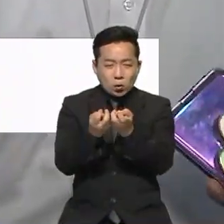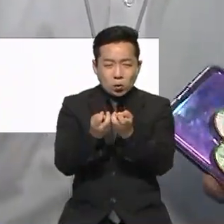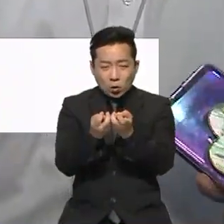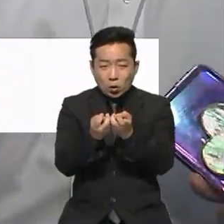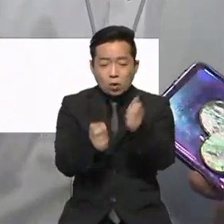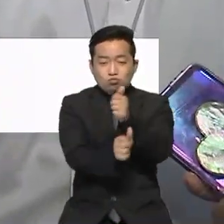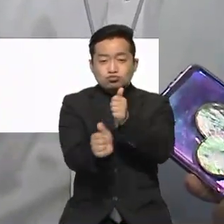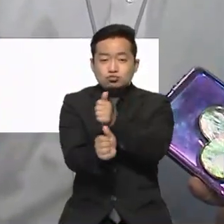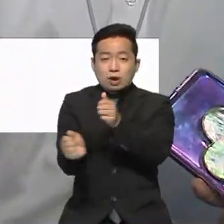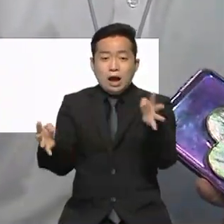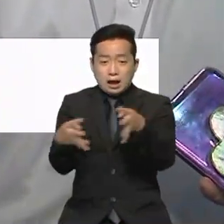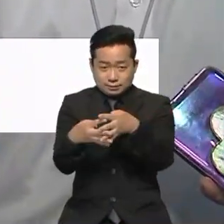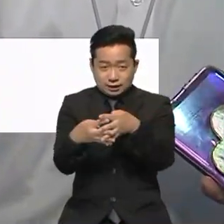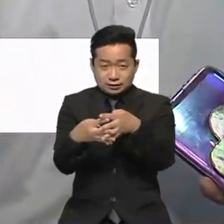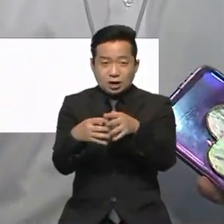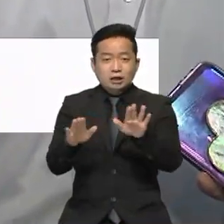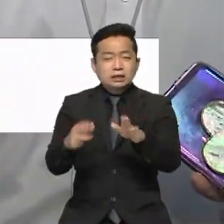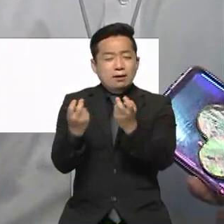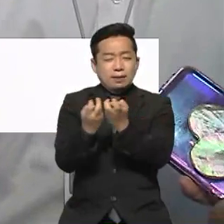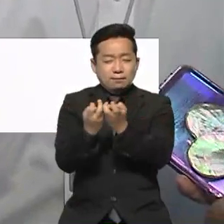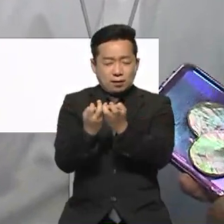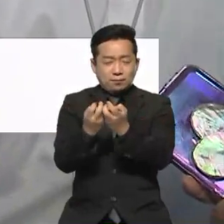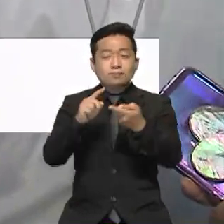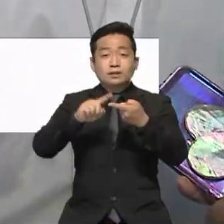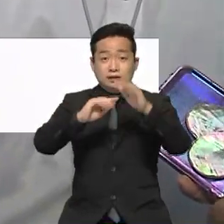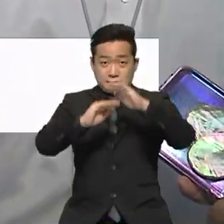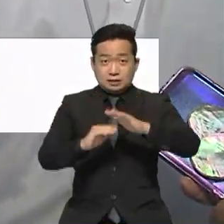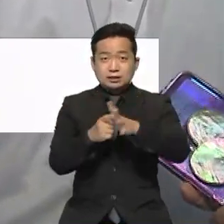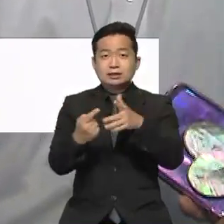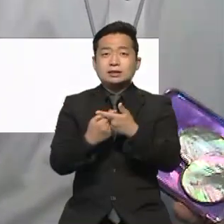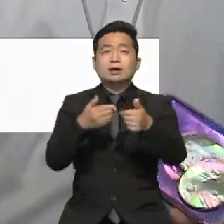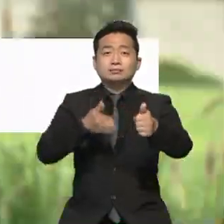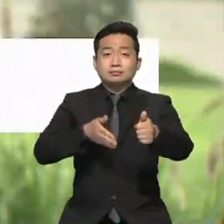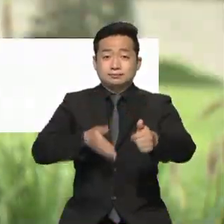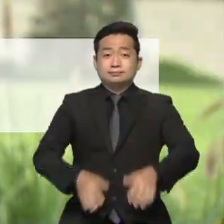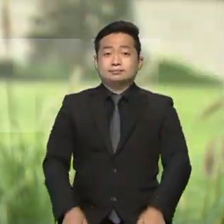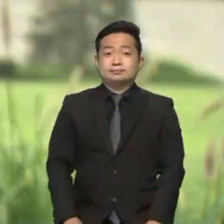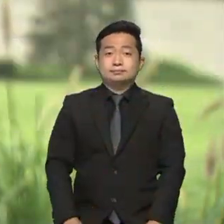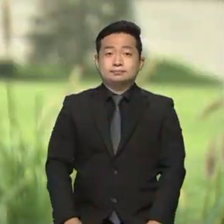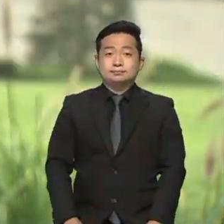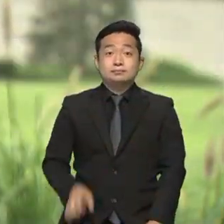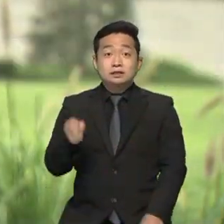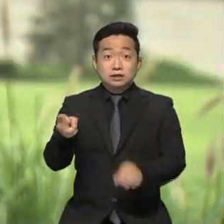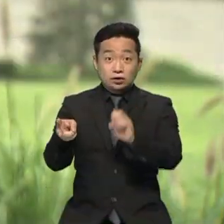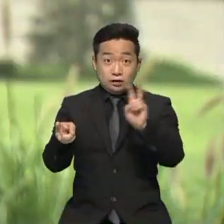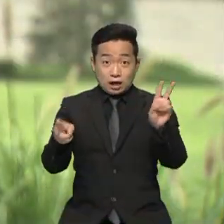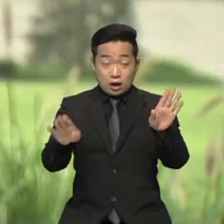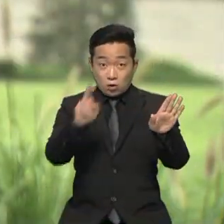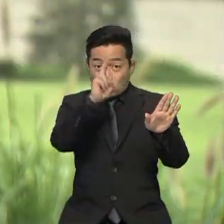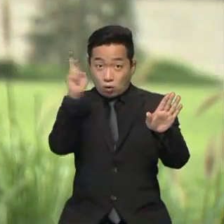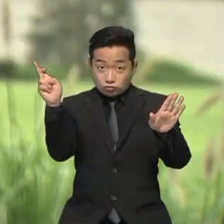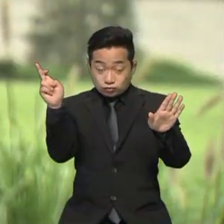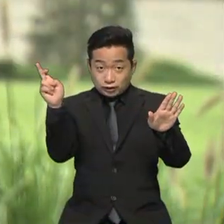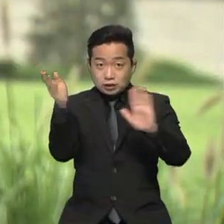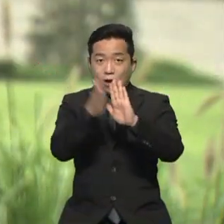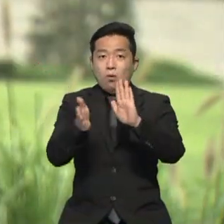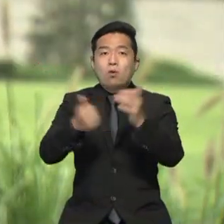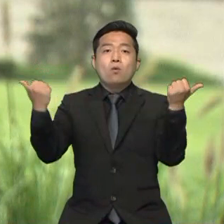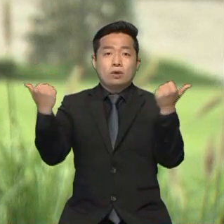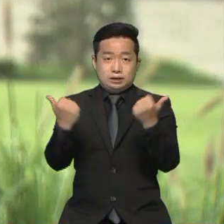원구성 타결을 위한 방편이었다는 점을 이해해 주시기 바랍니다. 여야는 오늘 오후 곧바로 본회의를